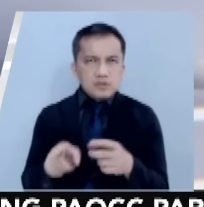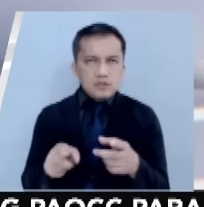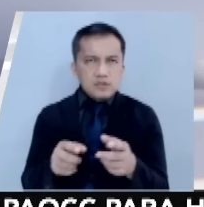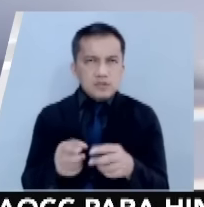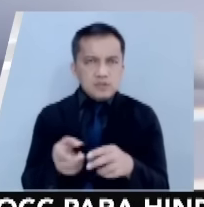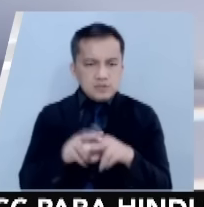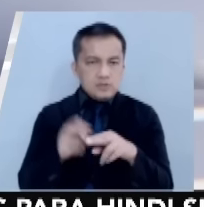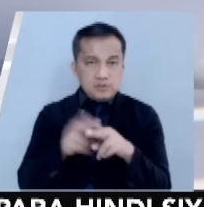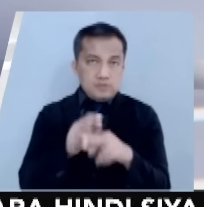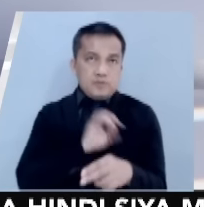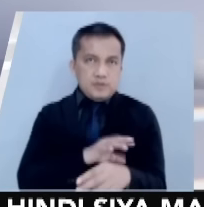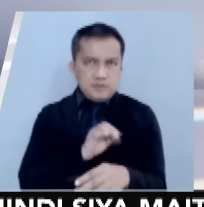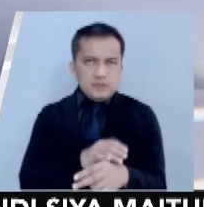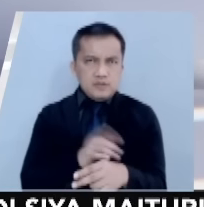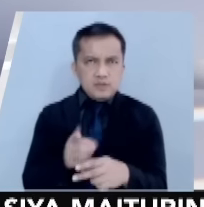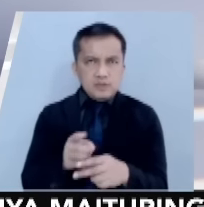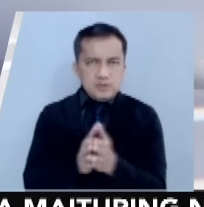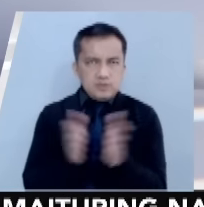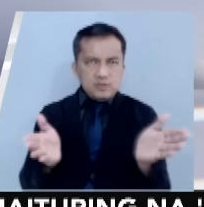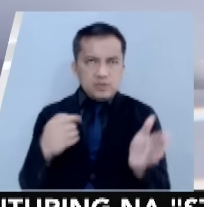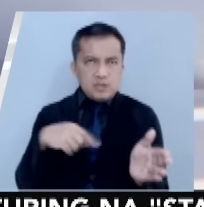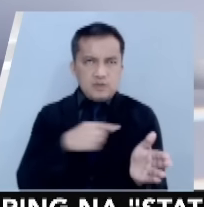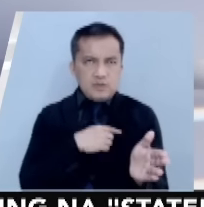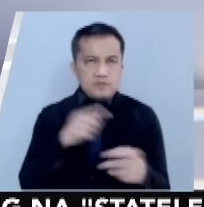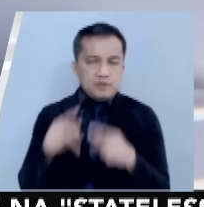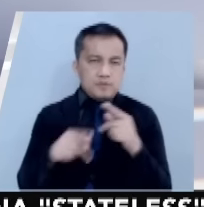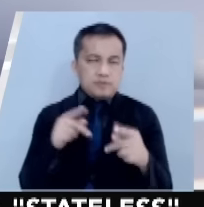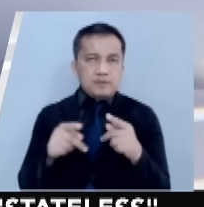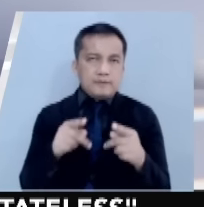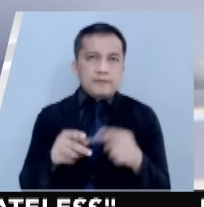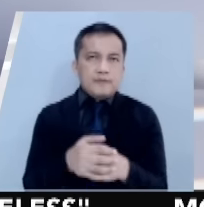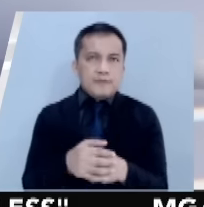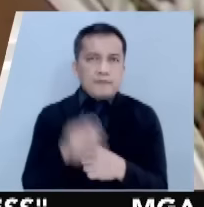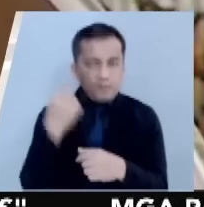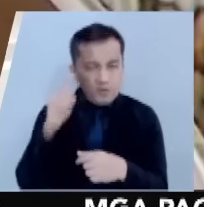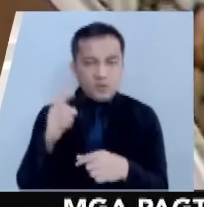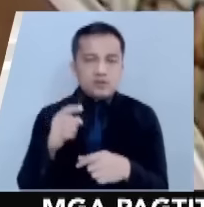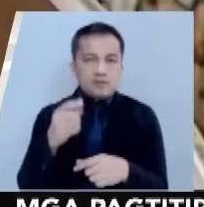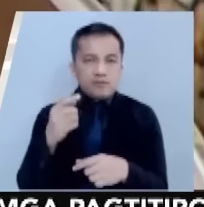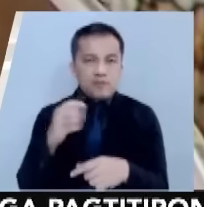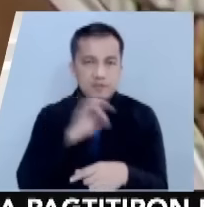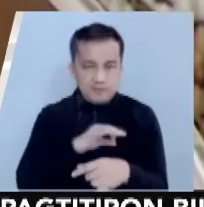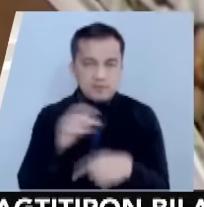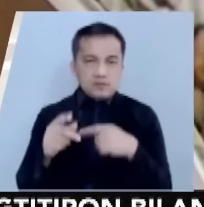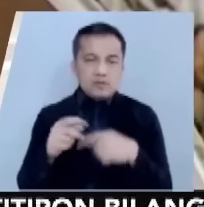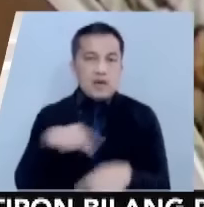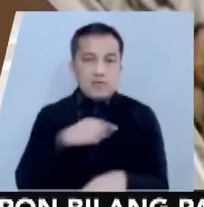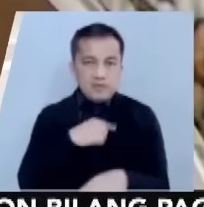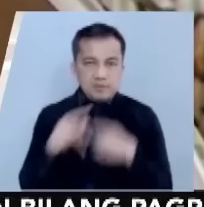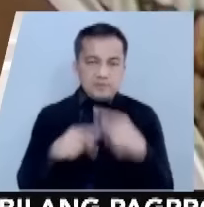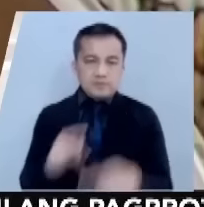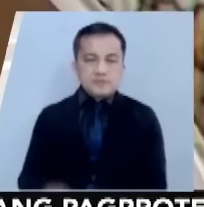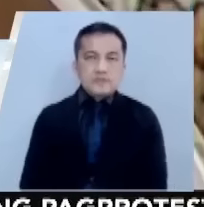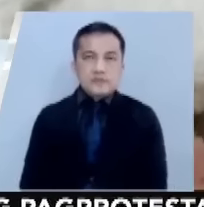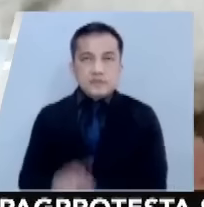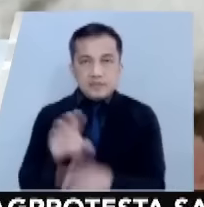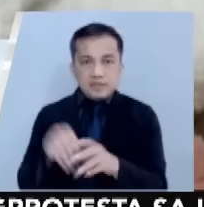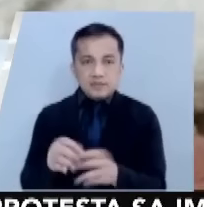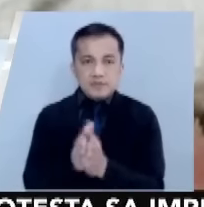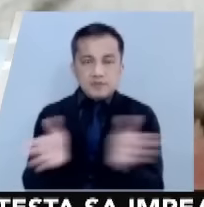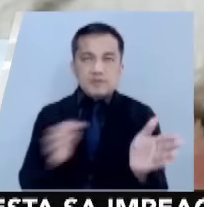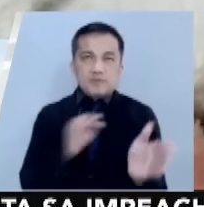benefits and expanding our benefits for the benefit of our people. Okay. Kasama raw sa pinalawig ang mga benefit package para sa